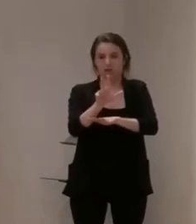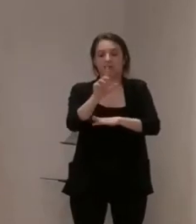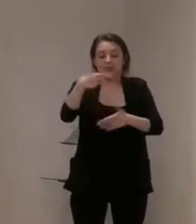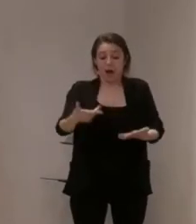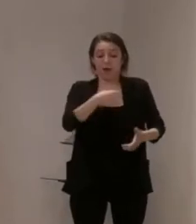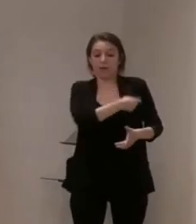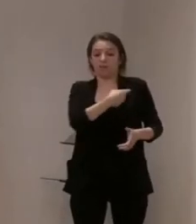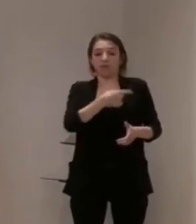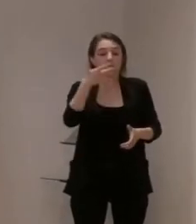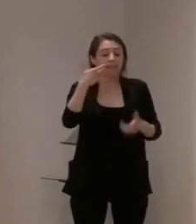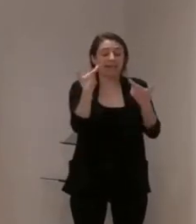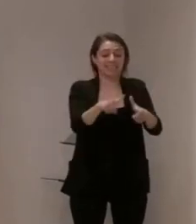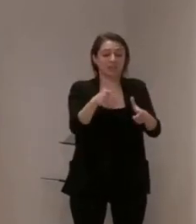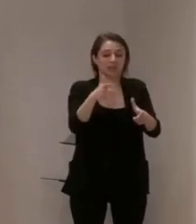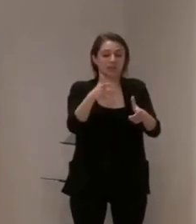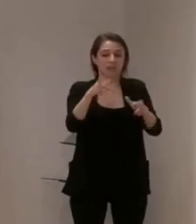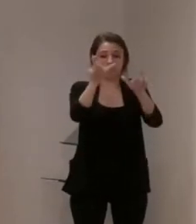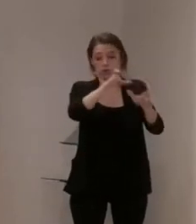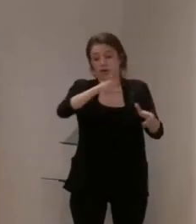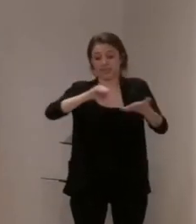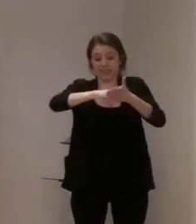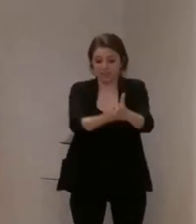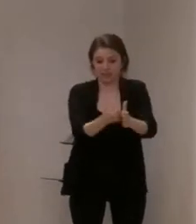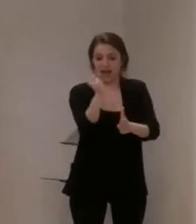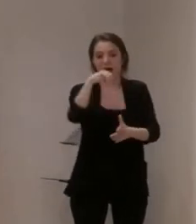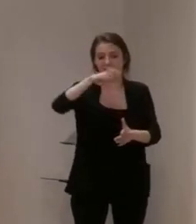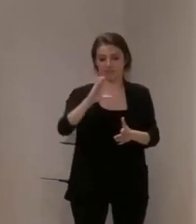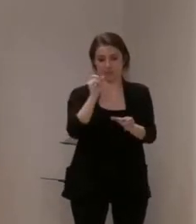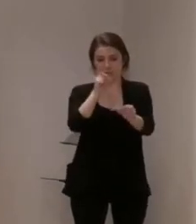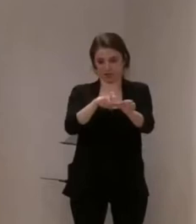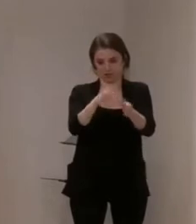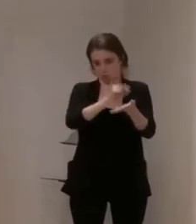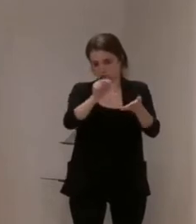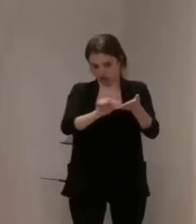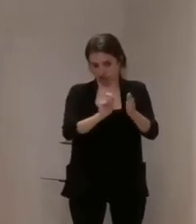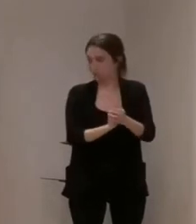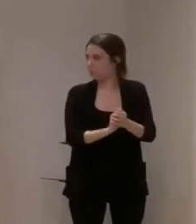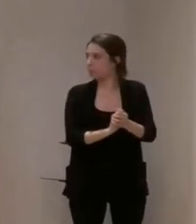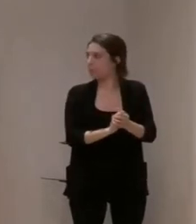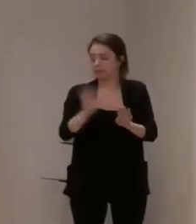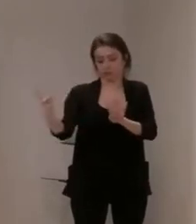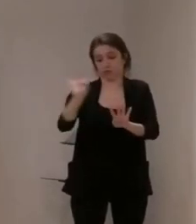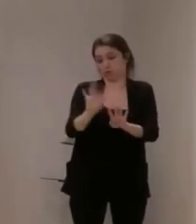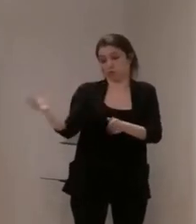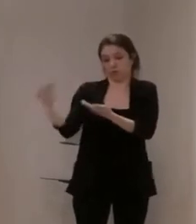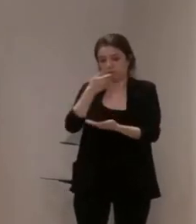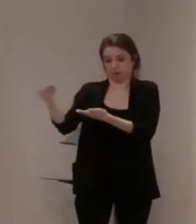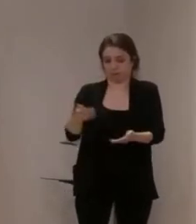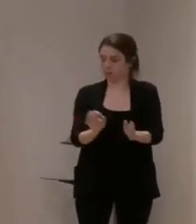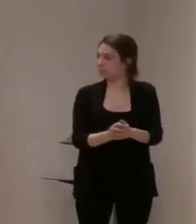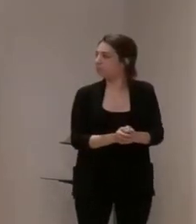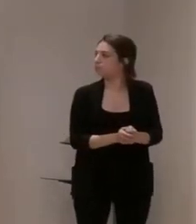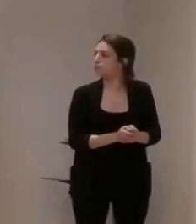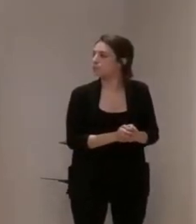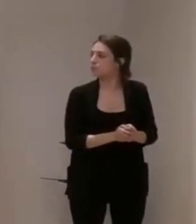la Sectorial de Persones Represaliades de l'ANC. També això doncs, és el que l'ha portat aquesta tarda aquí.